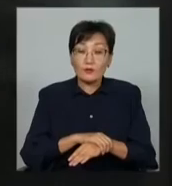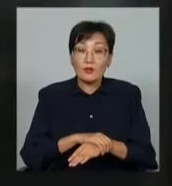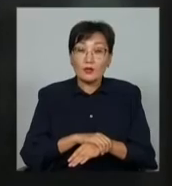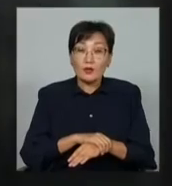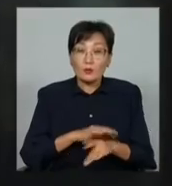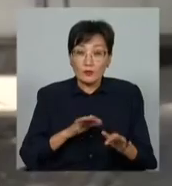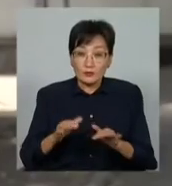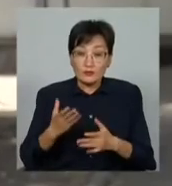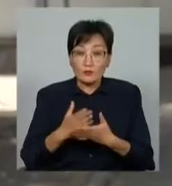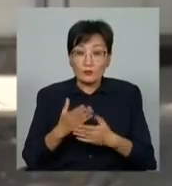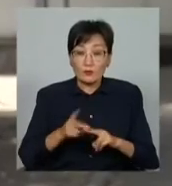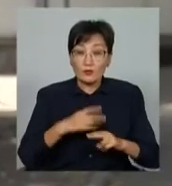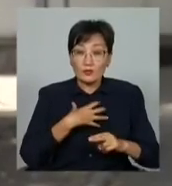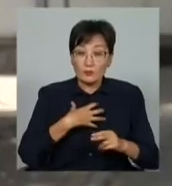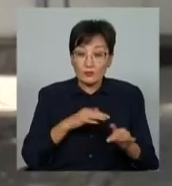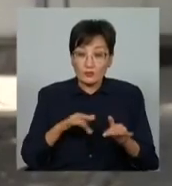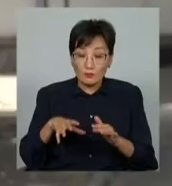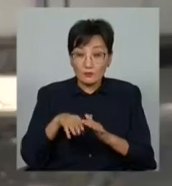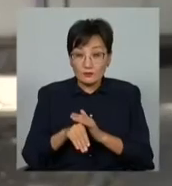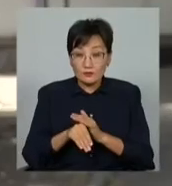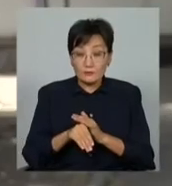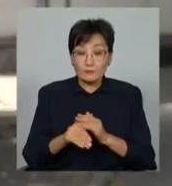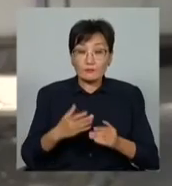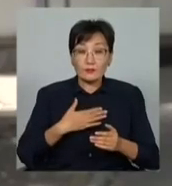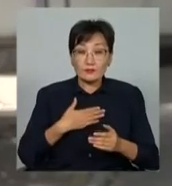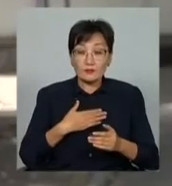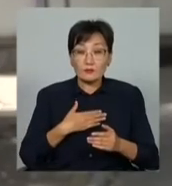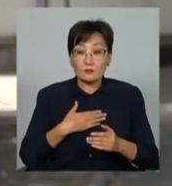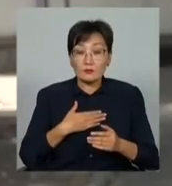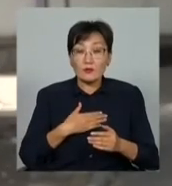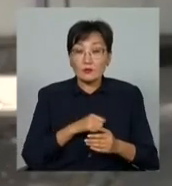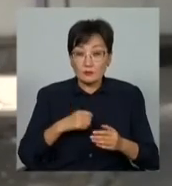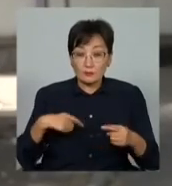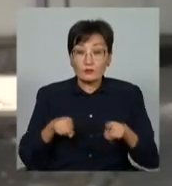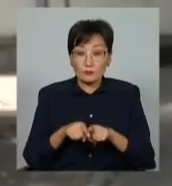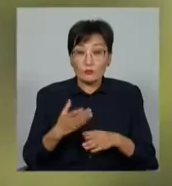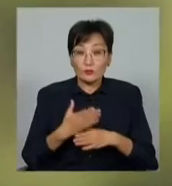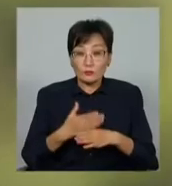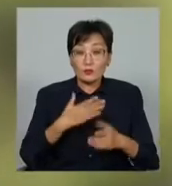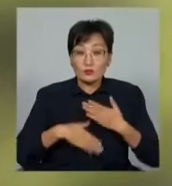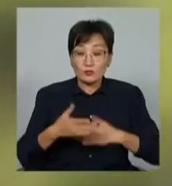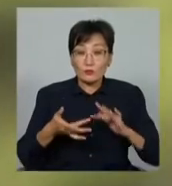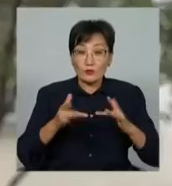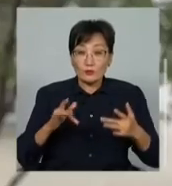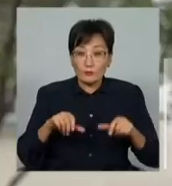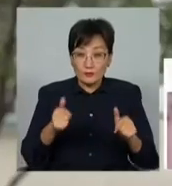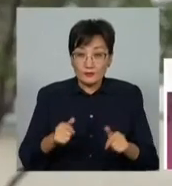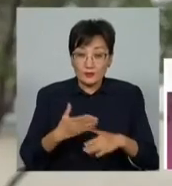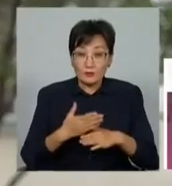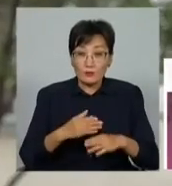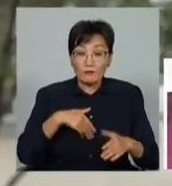табылады. Осындай маңызды шаралардың бірінде мен өз үлесімді қосқаныма қуаныштымын. Онлайн түрде көмектесіп жатқан